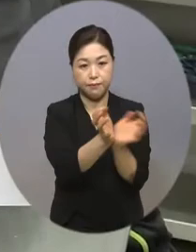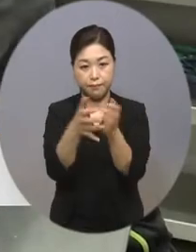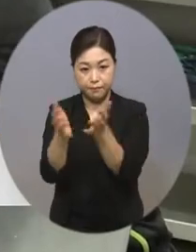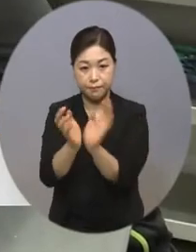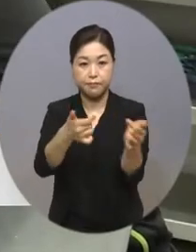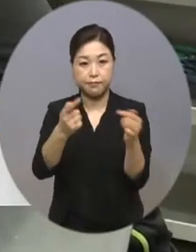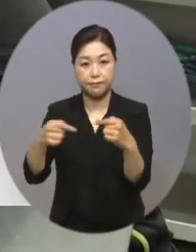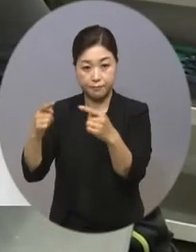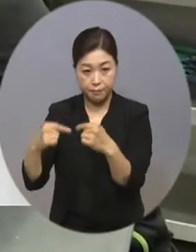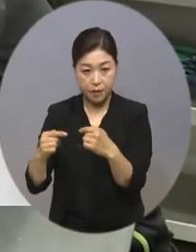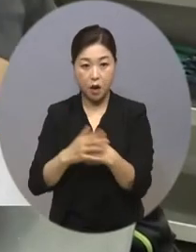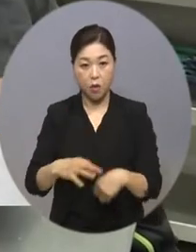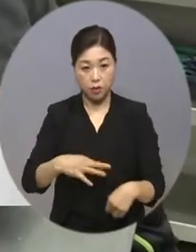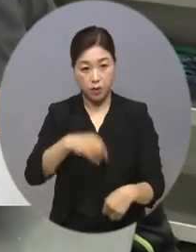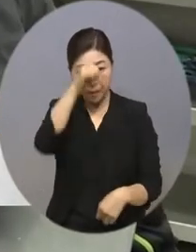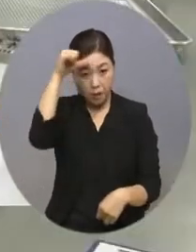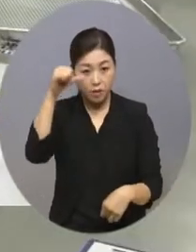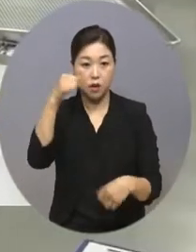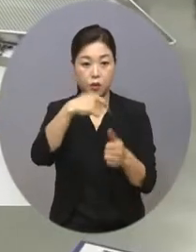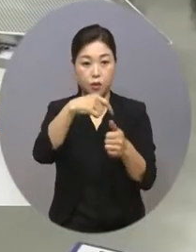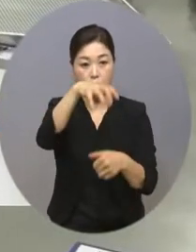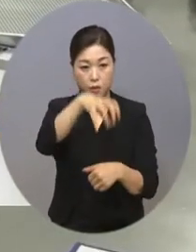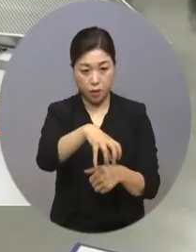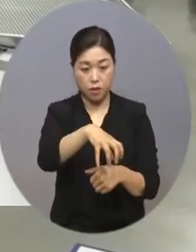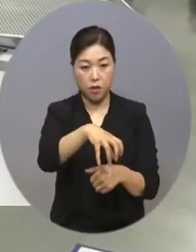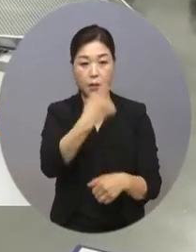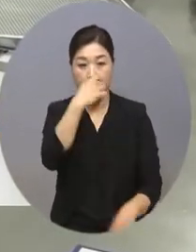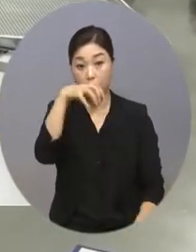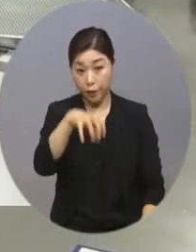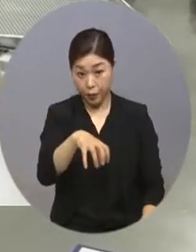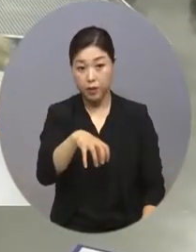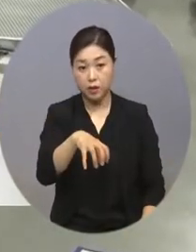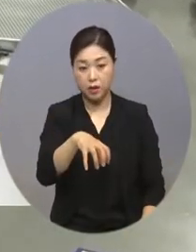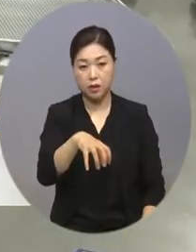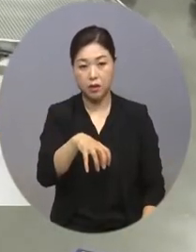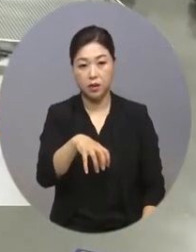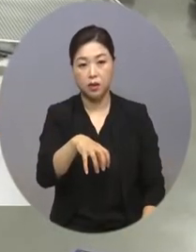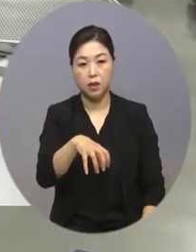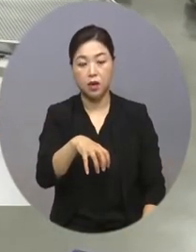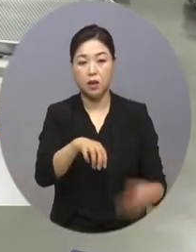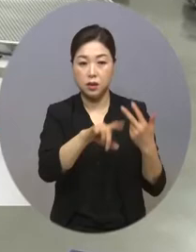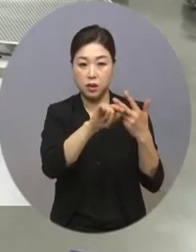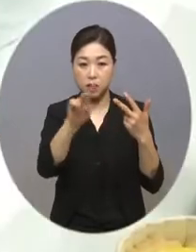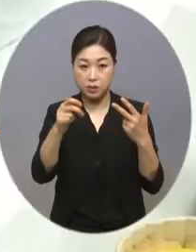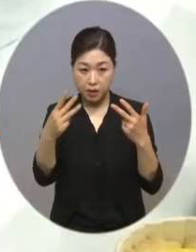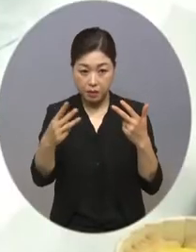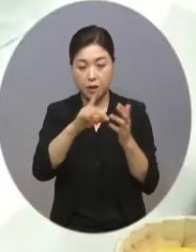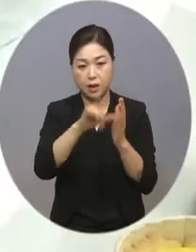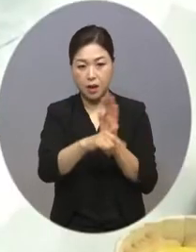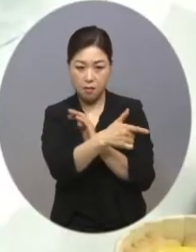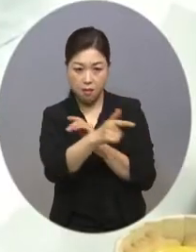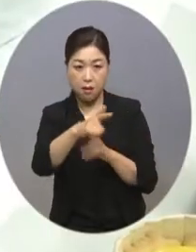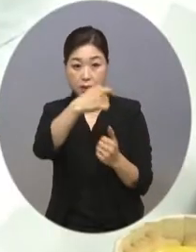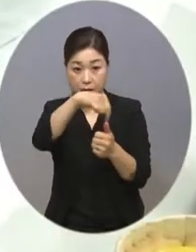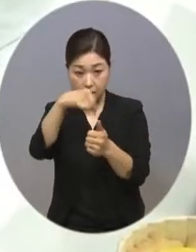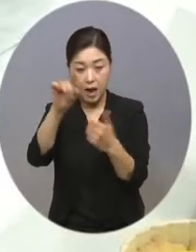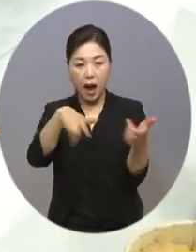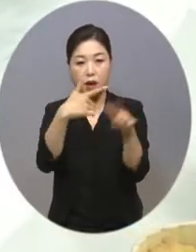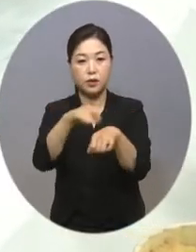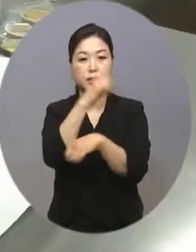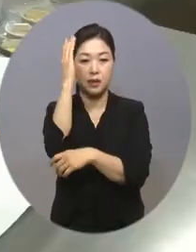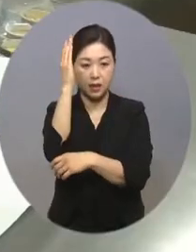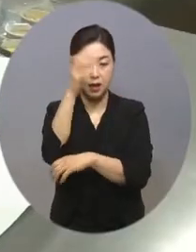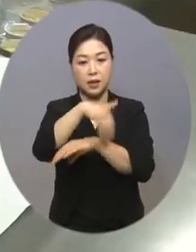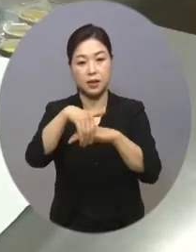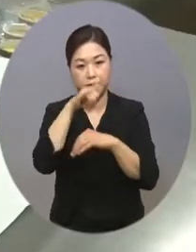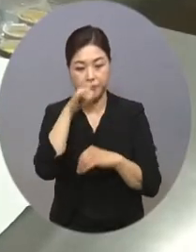참가했으며 원주시 평생교육원 학습관에서는 다음 달 23일 여러 강좌를 통한 1일 특강을 진행할